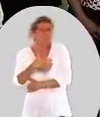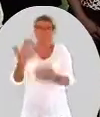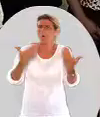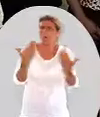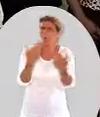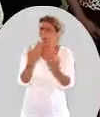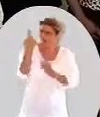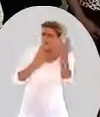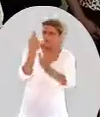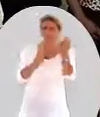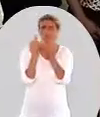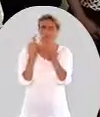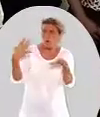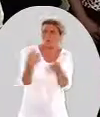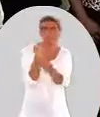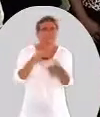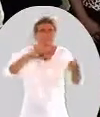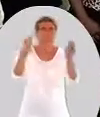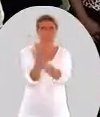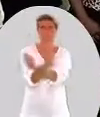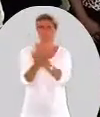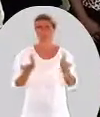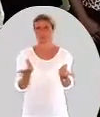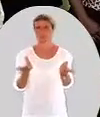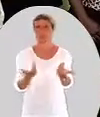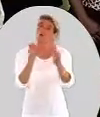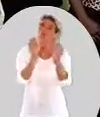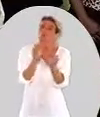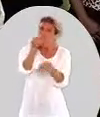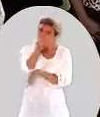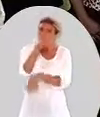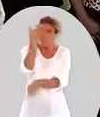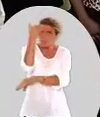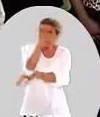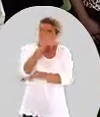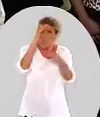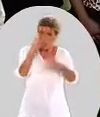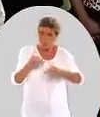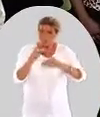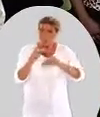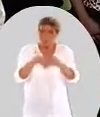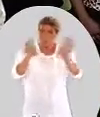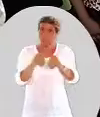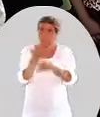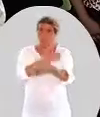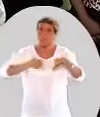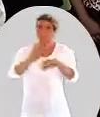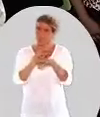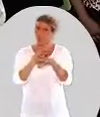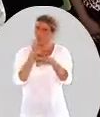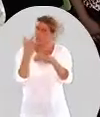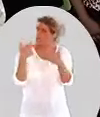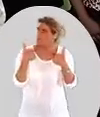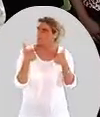de réussite et de changement vous avez su accorder votre confiance à l'équipe régionale et